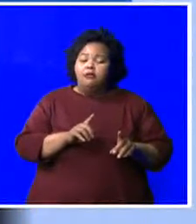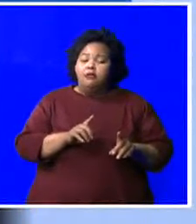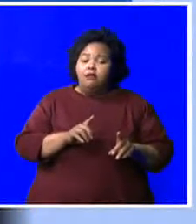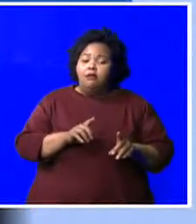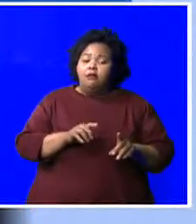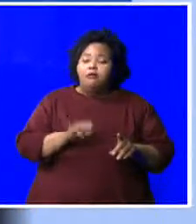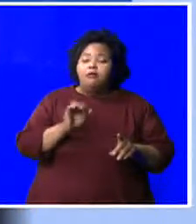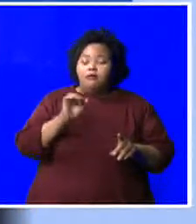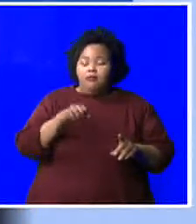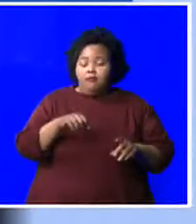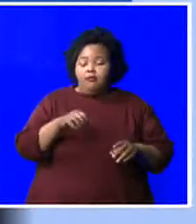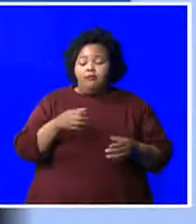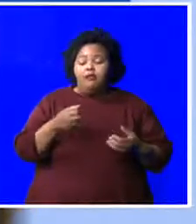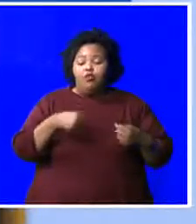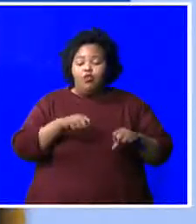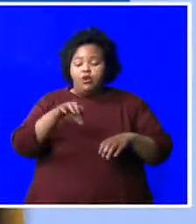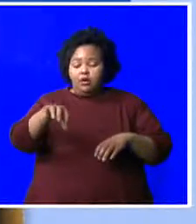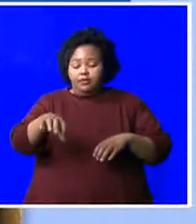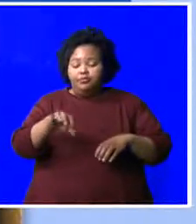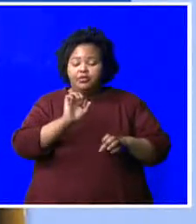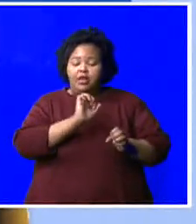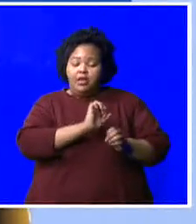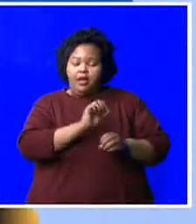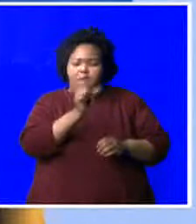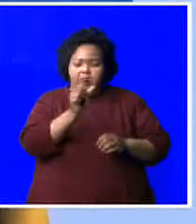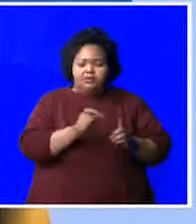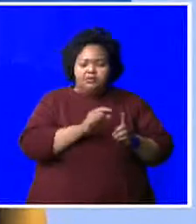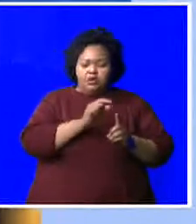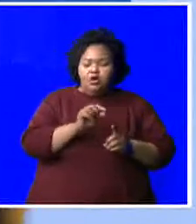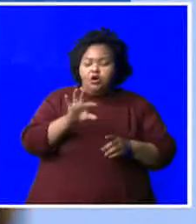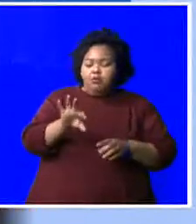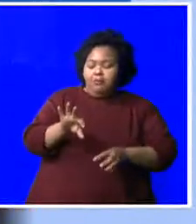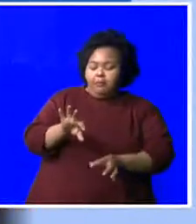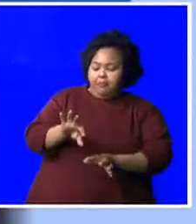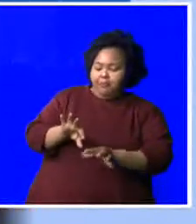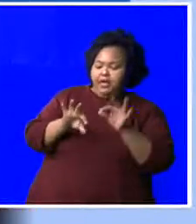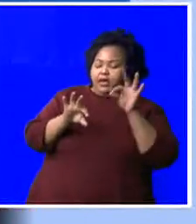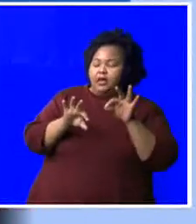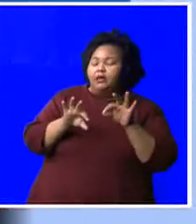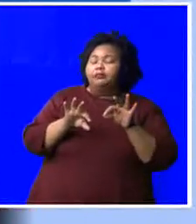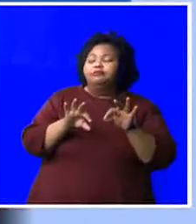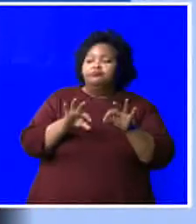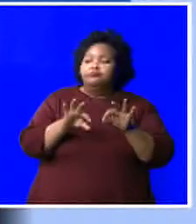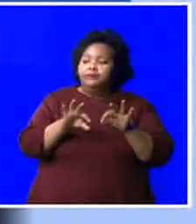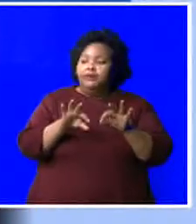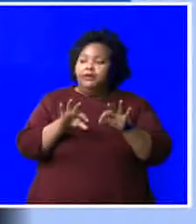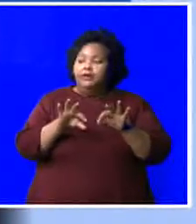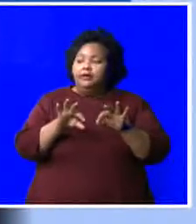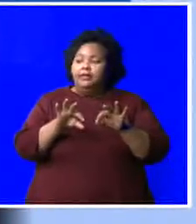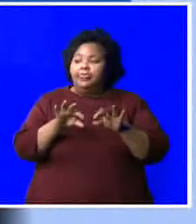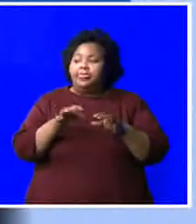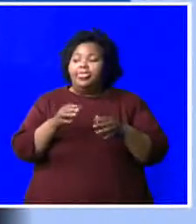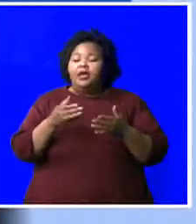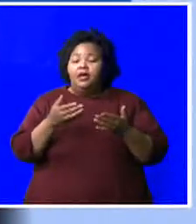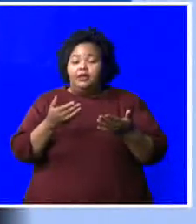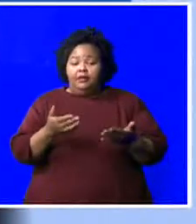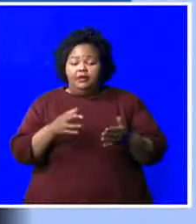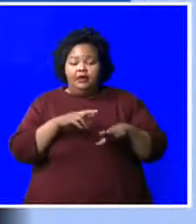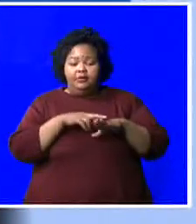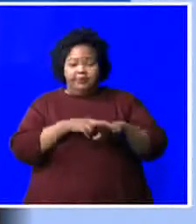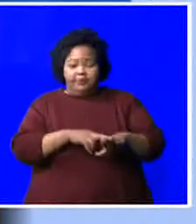noma endzaweni yakhe atsekakhethiwe lo muntu ahambe ayawumela lesive laphila